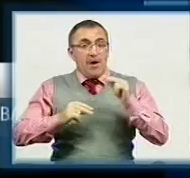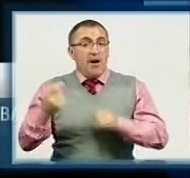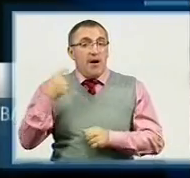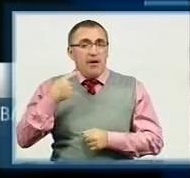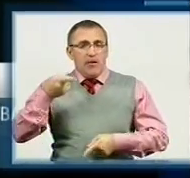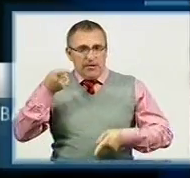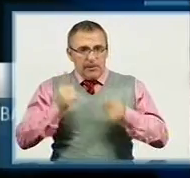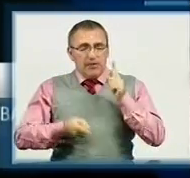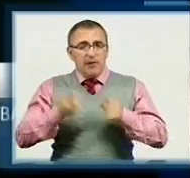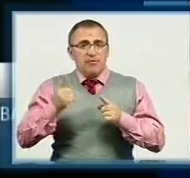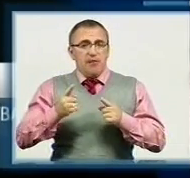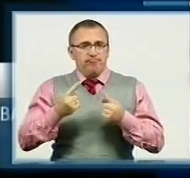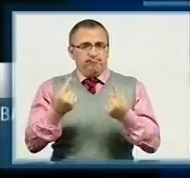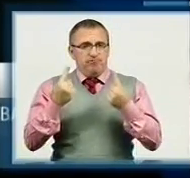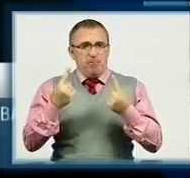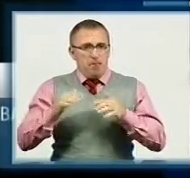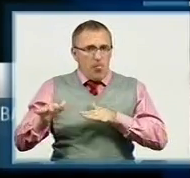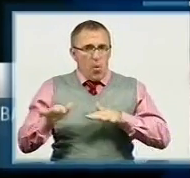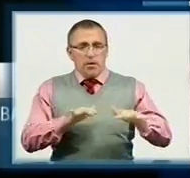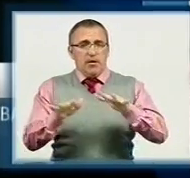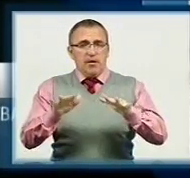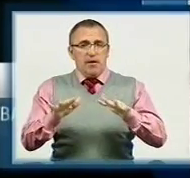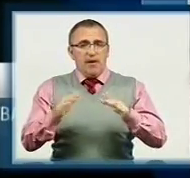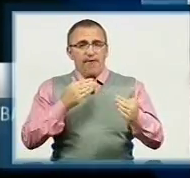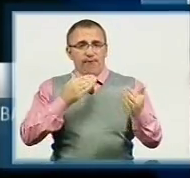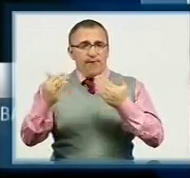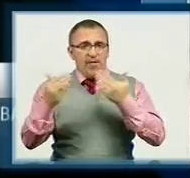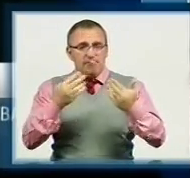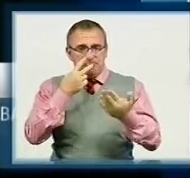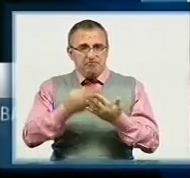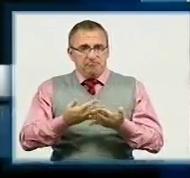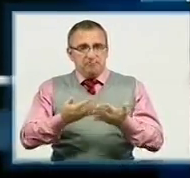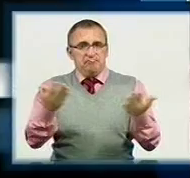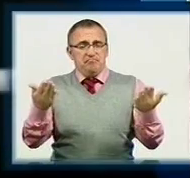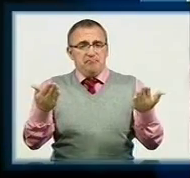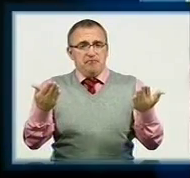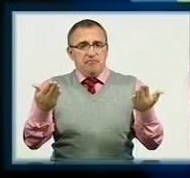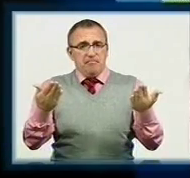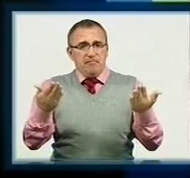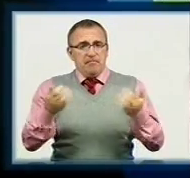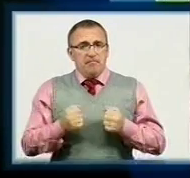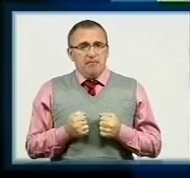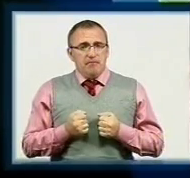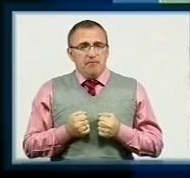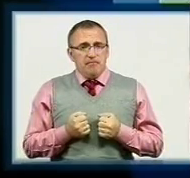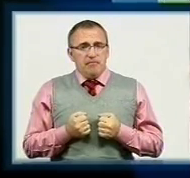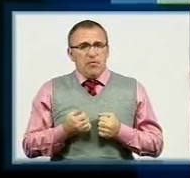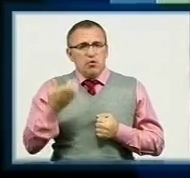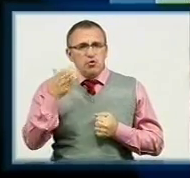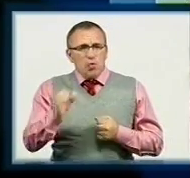дійсно визначна подія. У нас відкриття виставки національного масштабу, де представлені, по суті, сотні